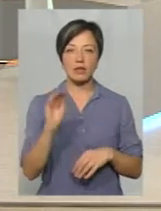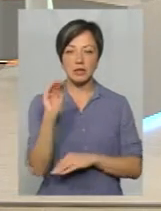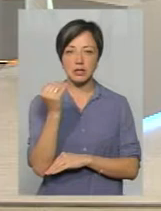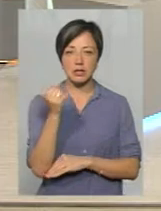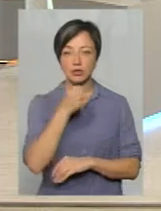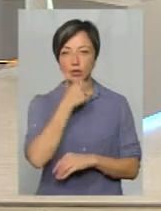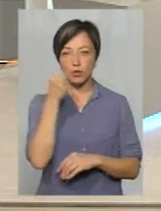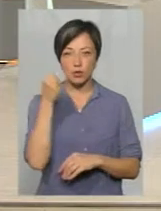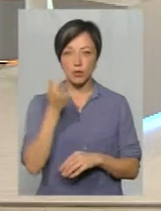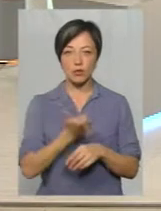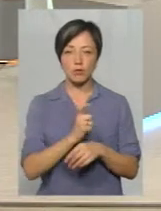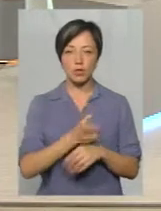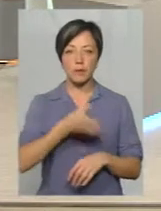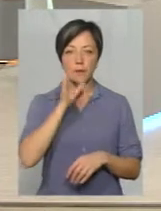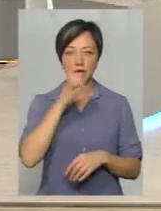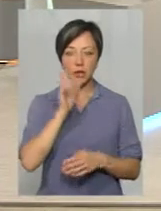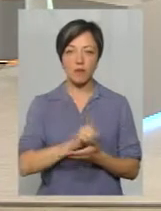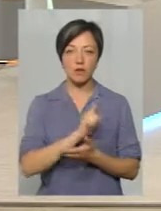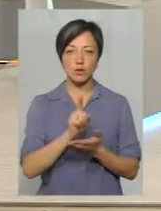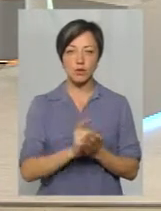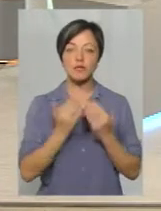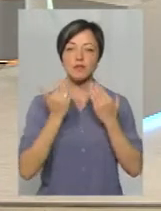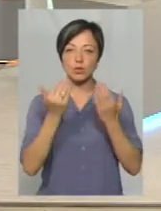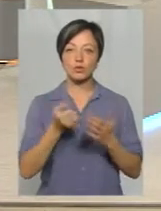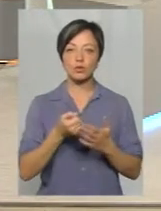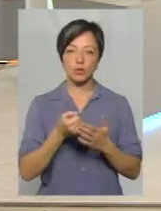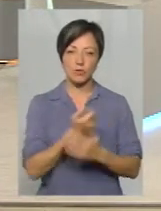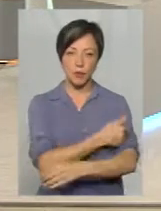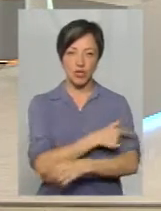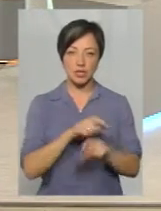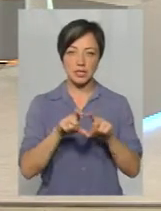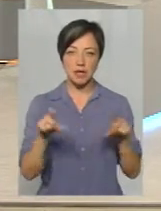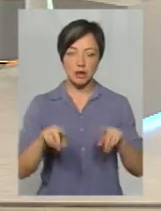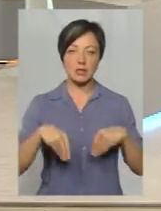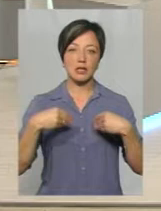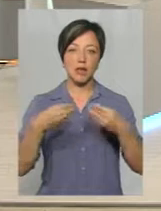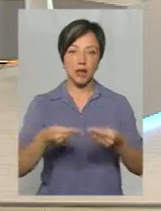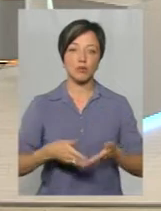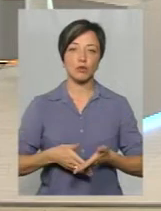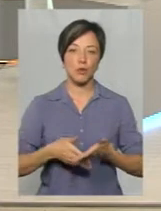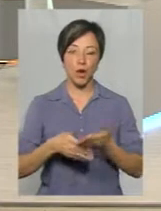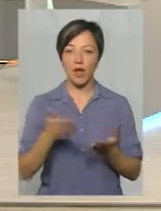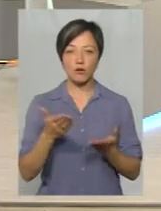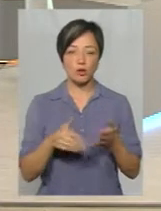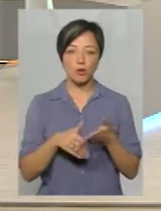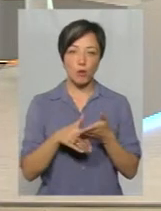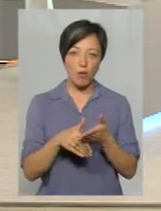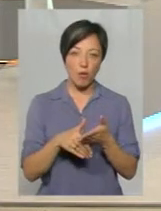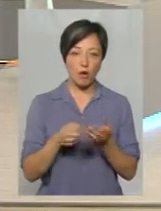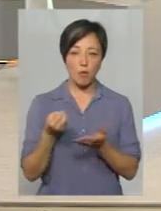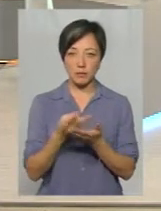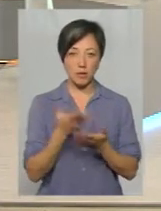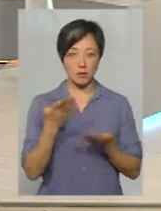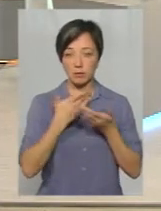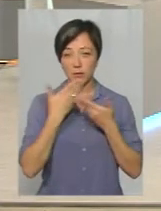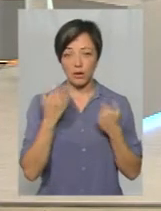чи дорослому побільше пити і обов'язково звернутися в медичний заклад за наданням, якщо не допомоги, не